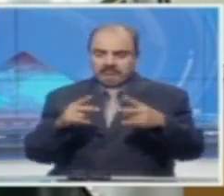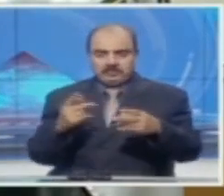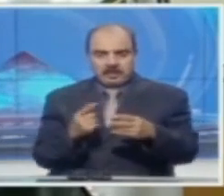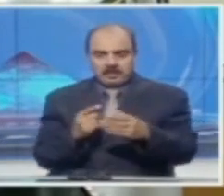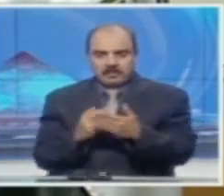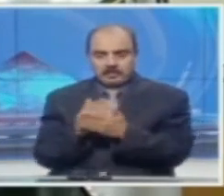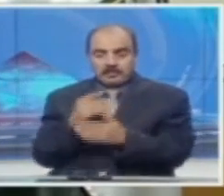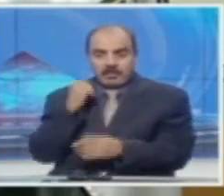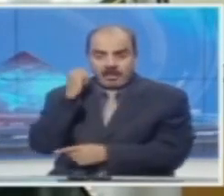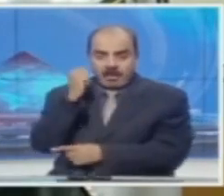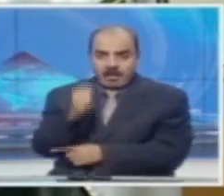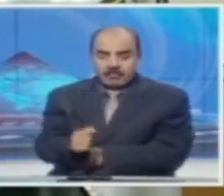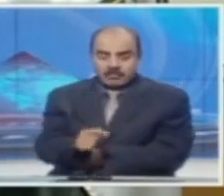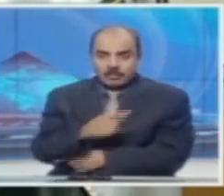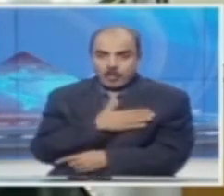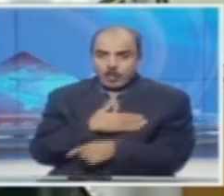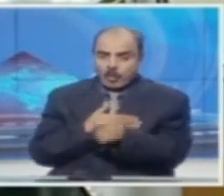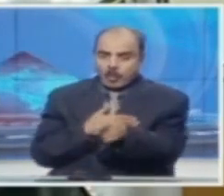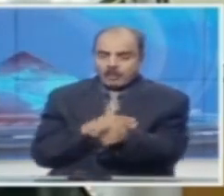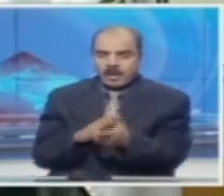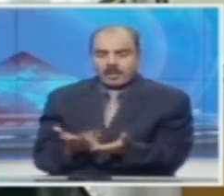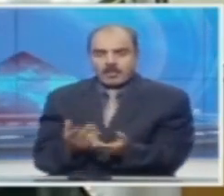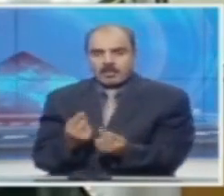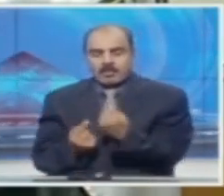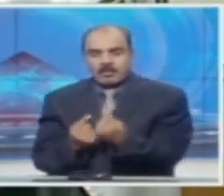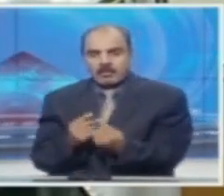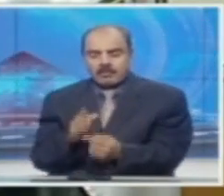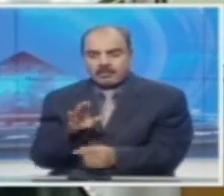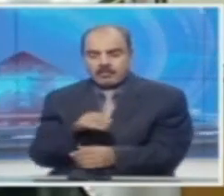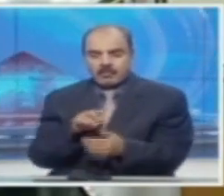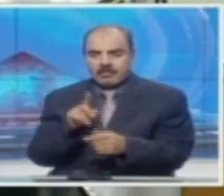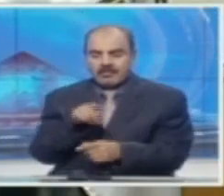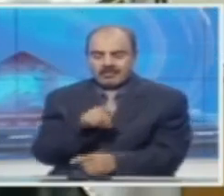التعدي على الخطوط المنظمة